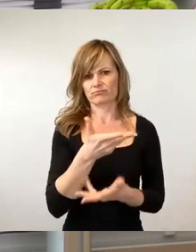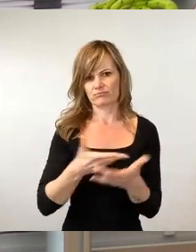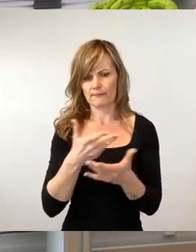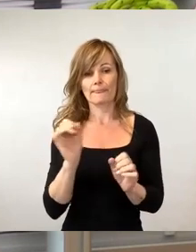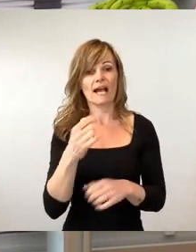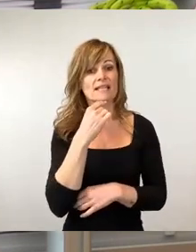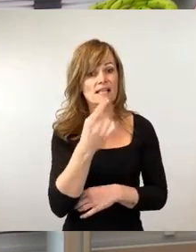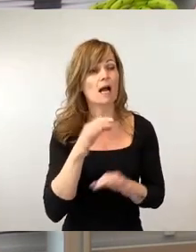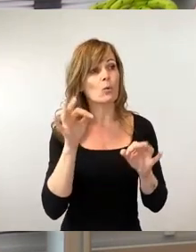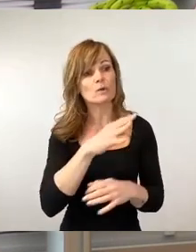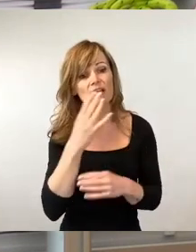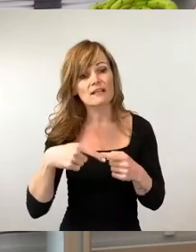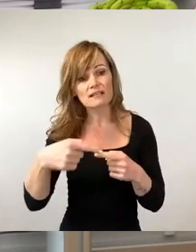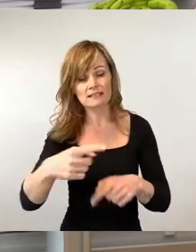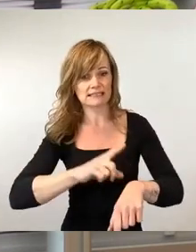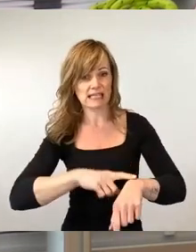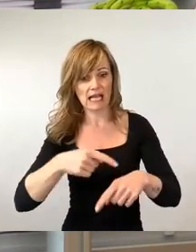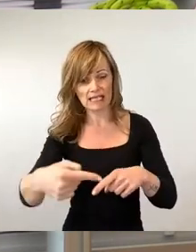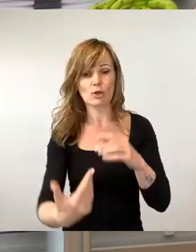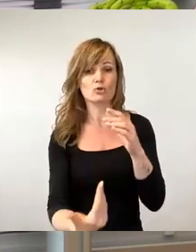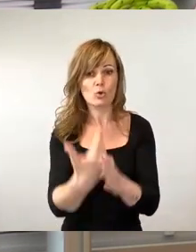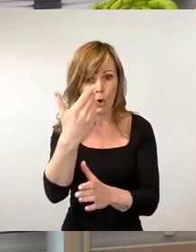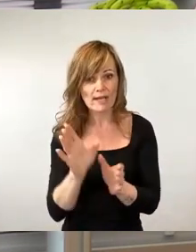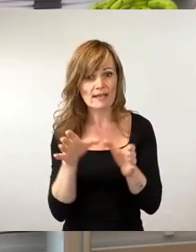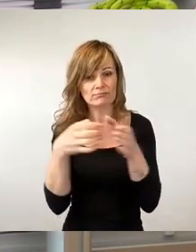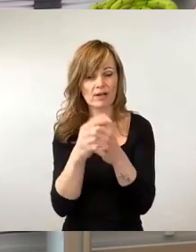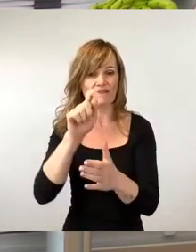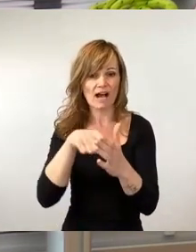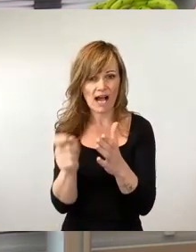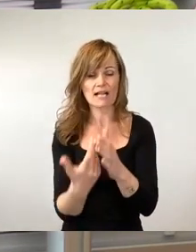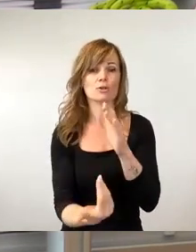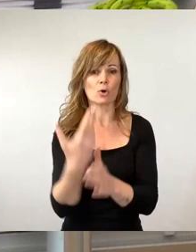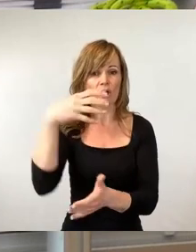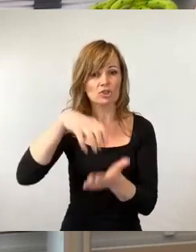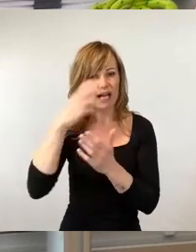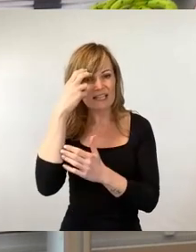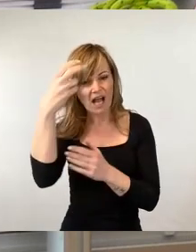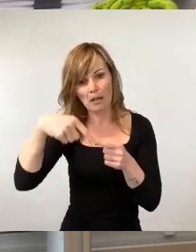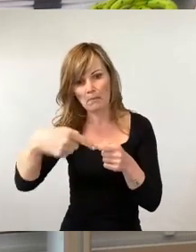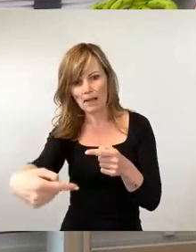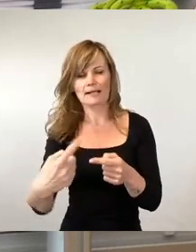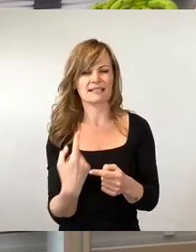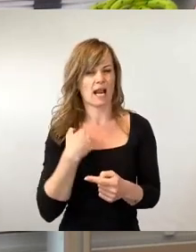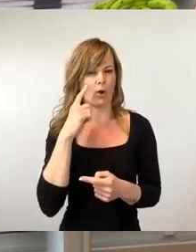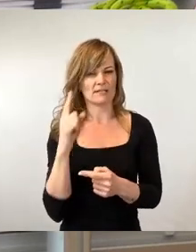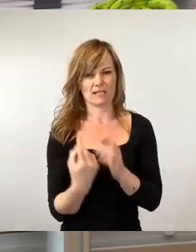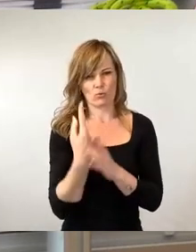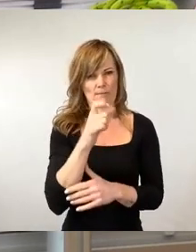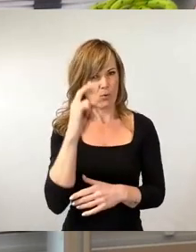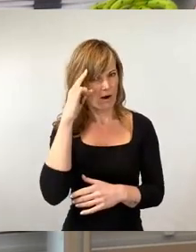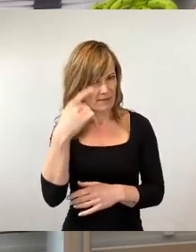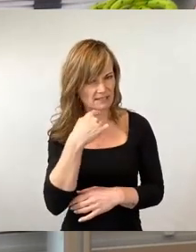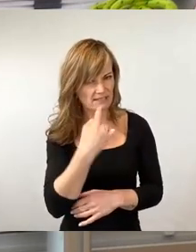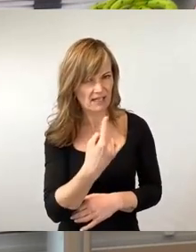Zeit bis zur Neukonstituierung des neuen Stadtrates, aber ich glaube auch nicht, dass der Oberbürgermeister sagen möchte, dass die vielen Vorlagen, die